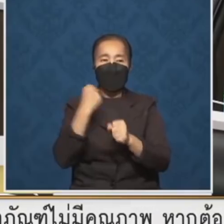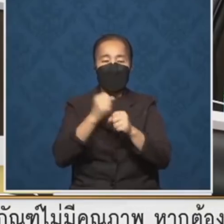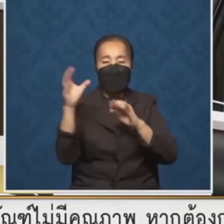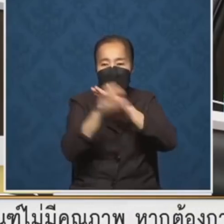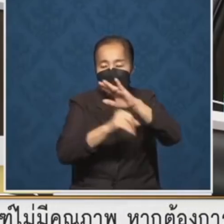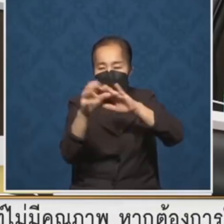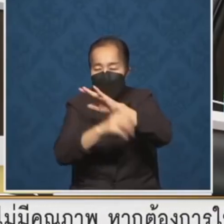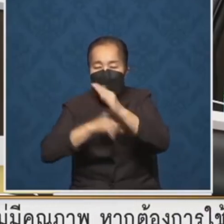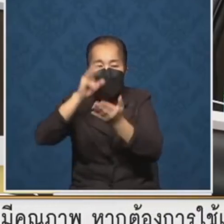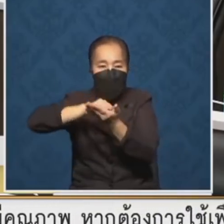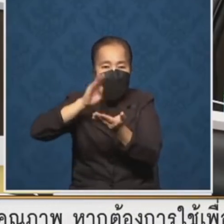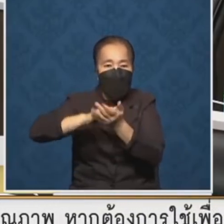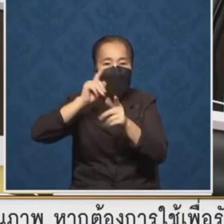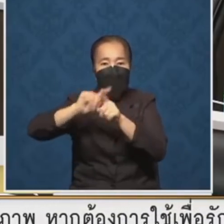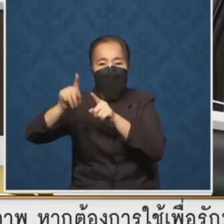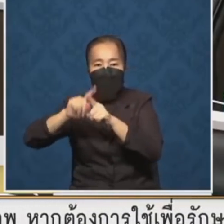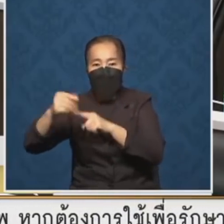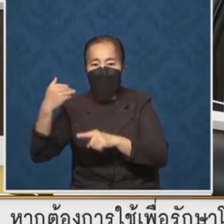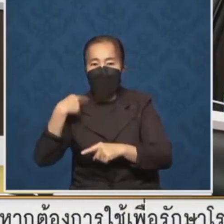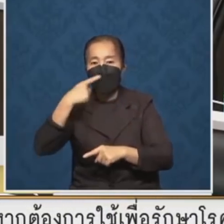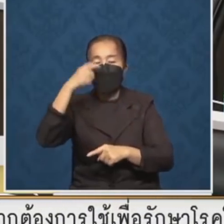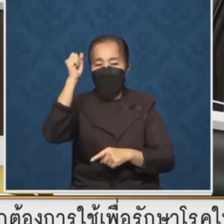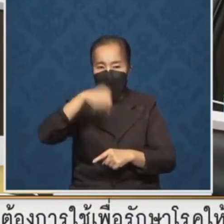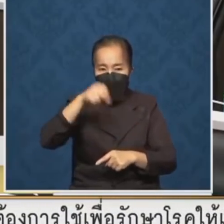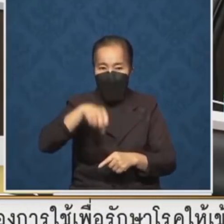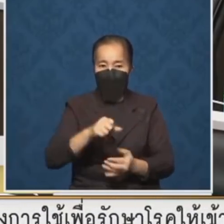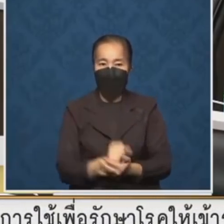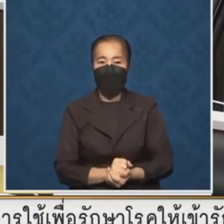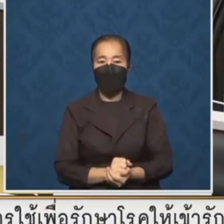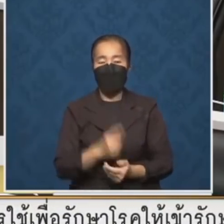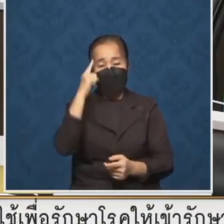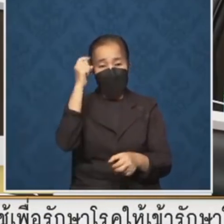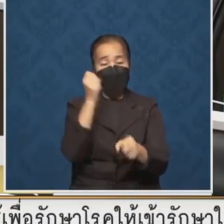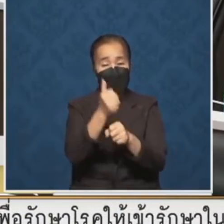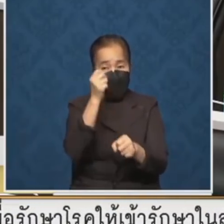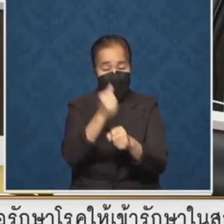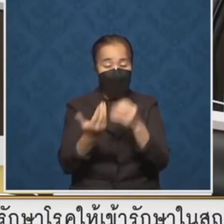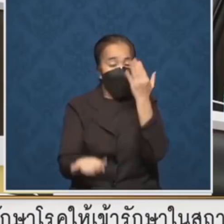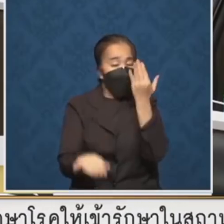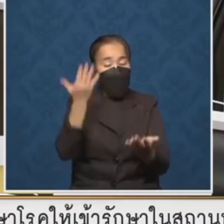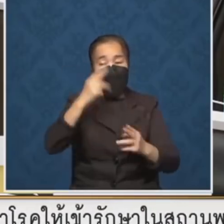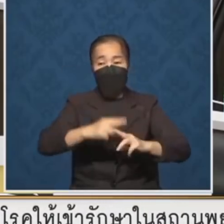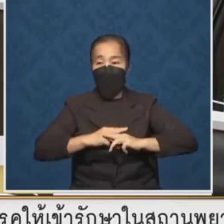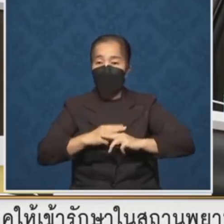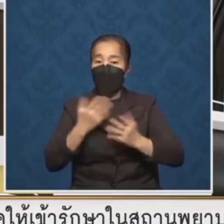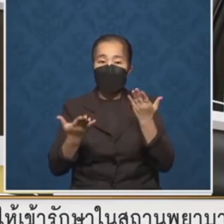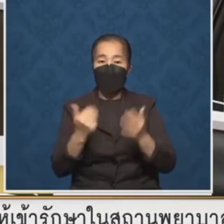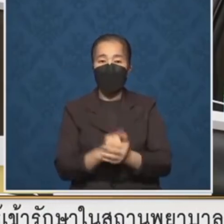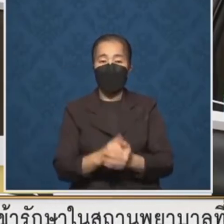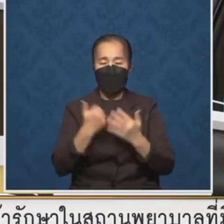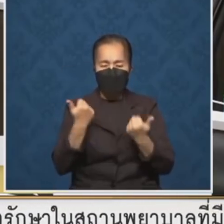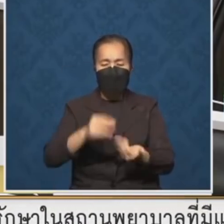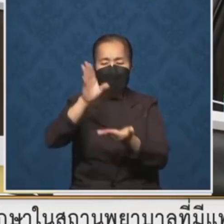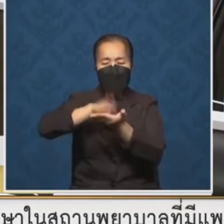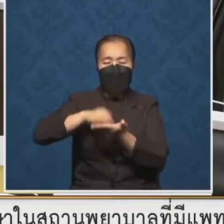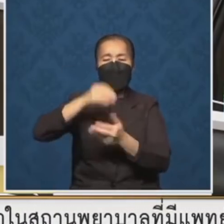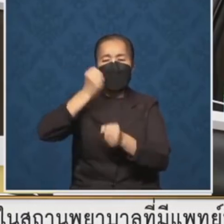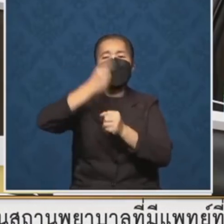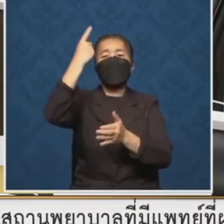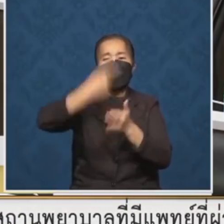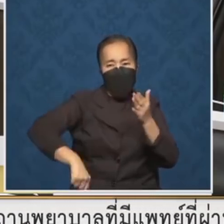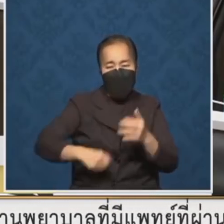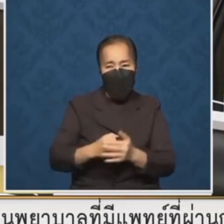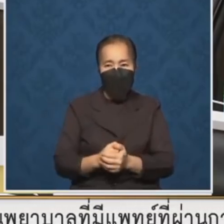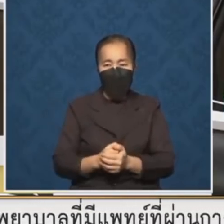ะไรกับใครที่ไหนเมื่อไหร่บ้างและสามารถทำได้ตามอำเภอใจและนี่จะขอข้อมูลไปทำอะไรครับให้ใครวิเค